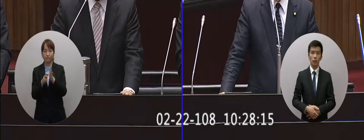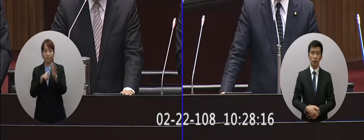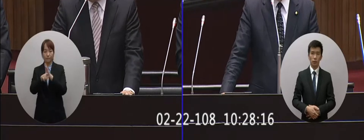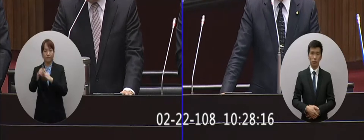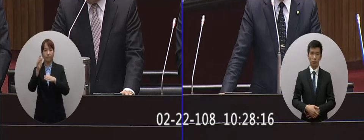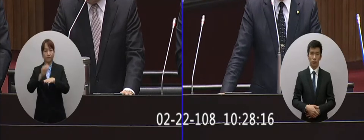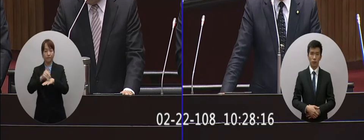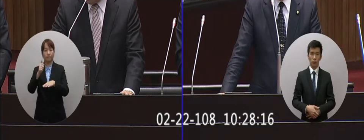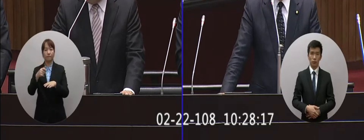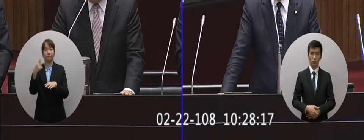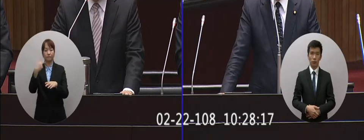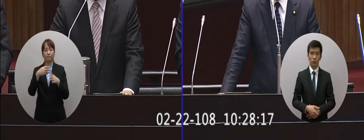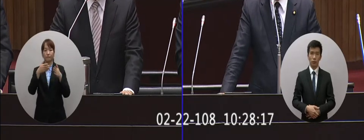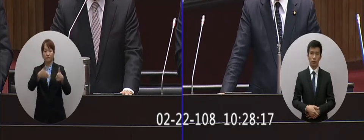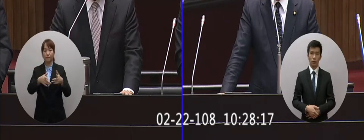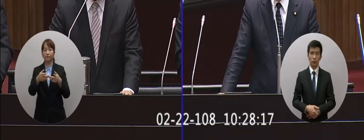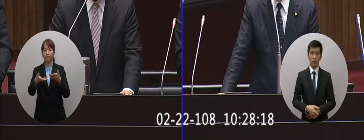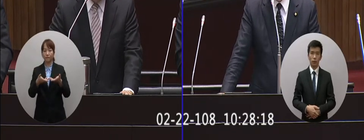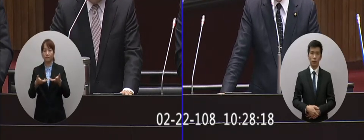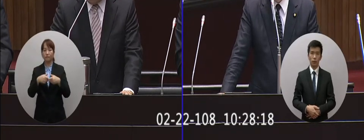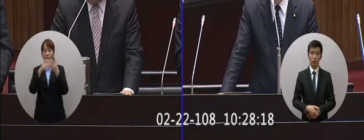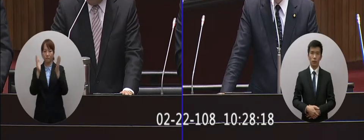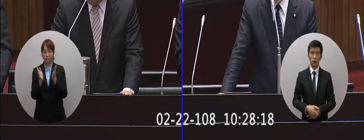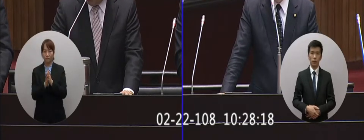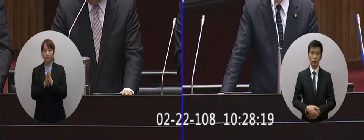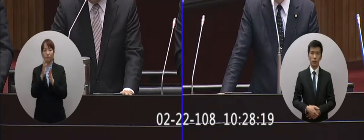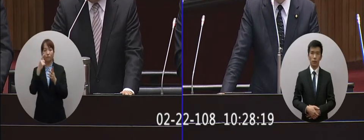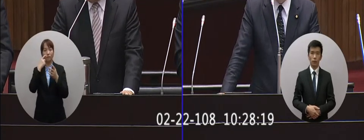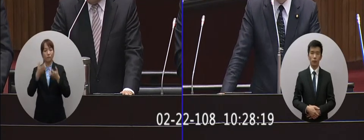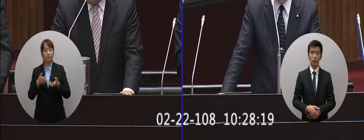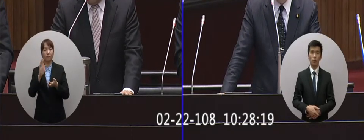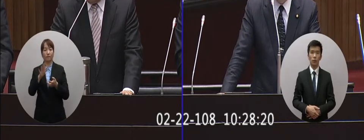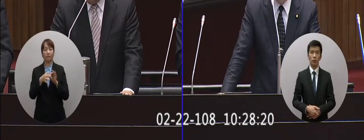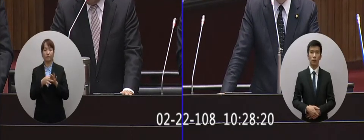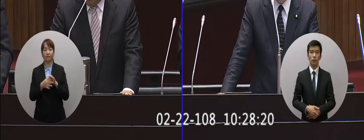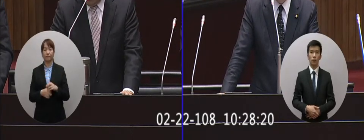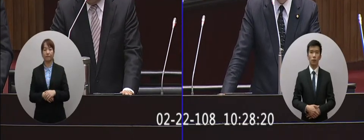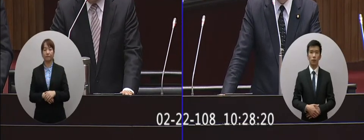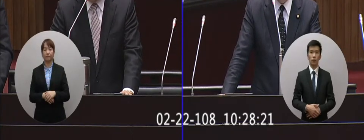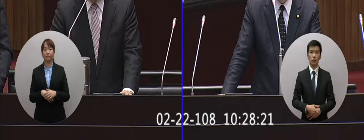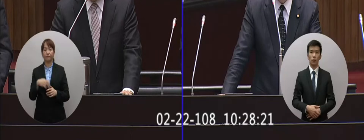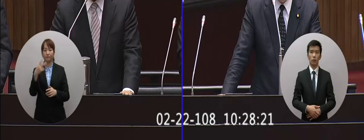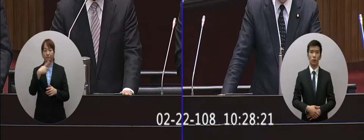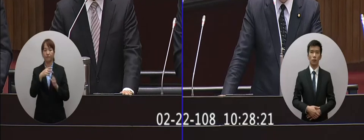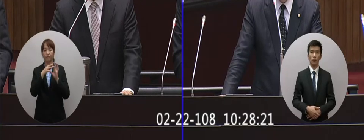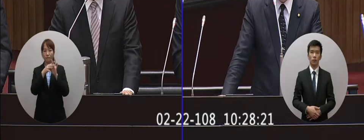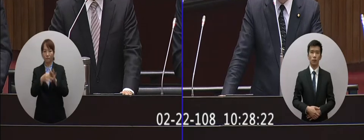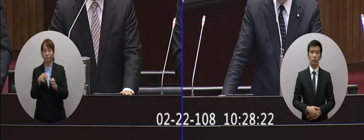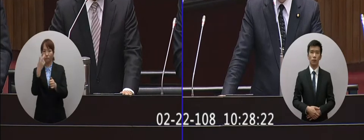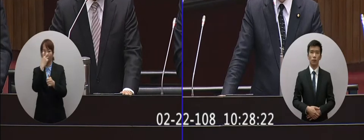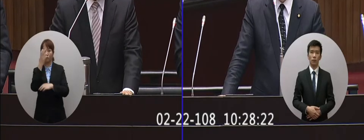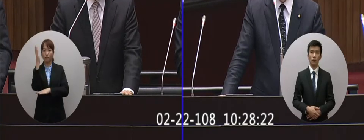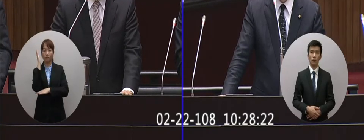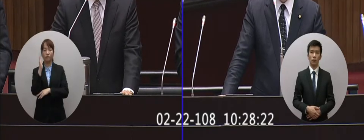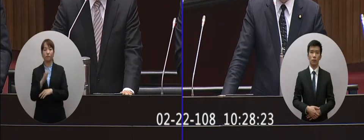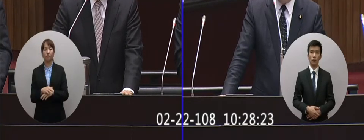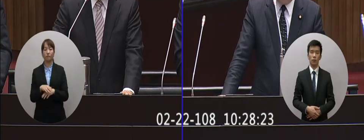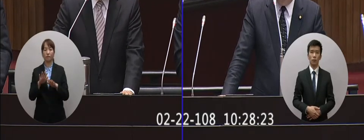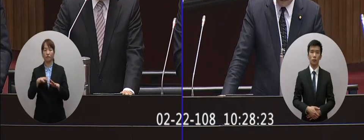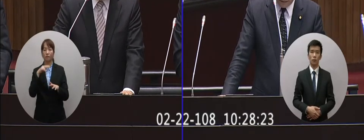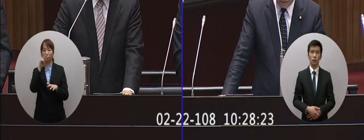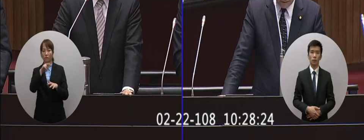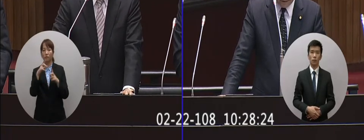专精，以及对相关问题确实都非常关注，那也一直监督政府。我们看